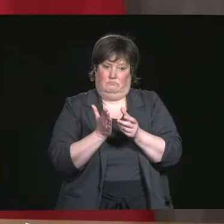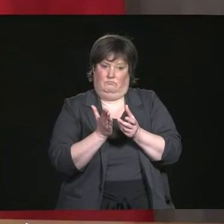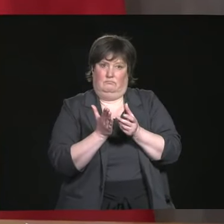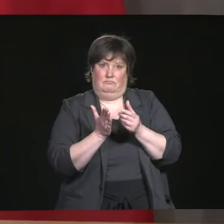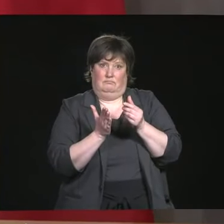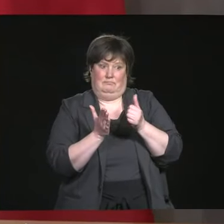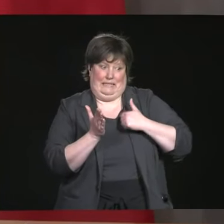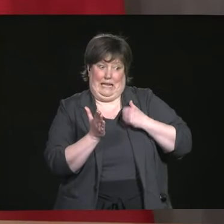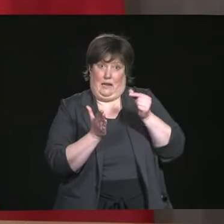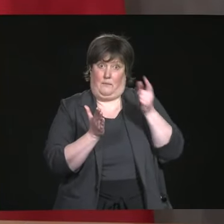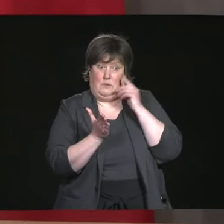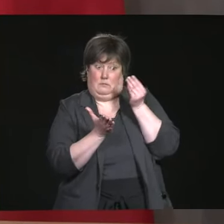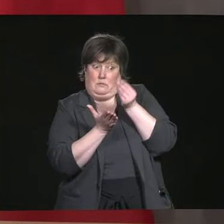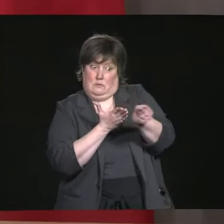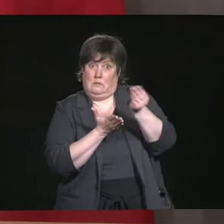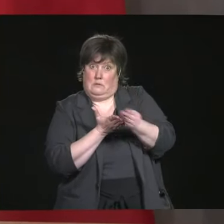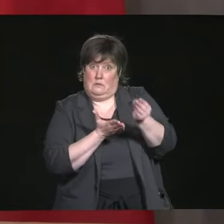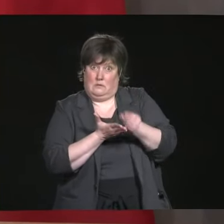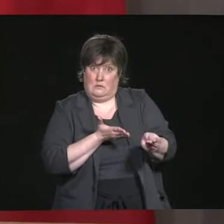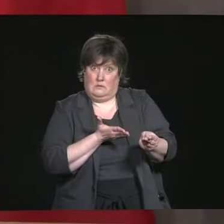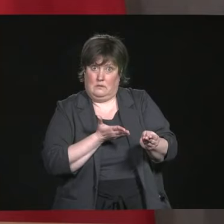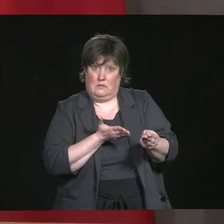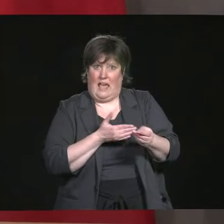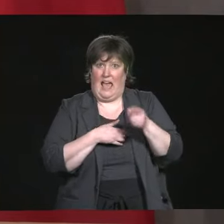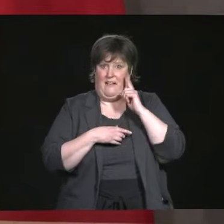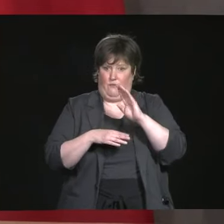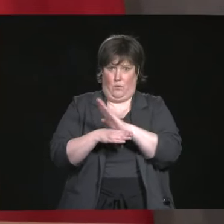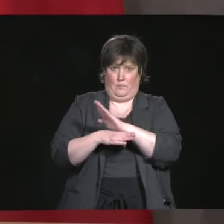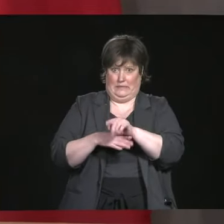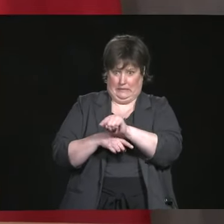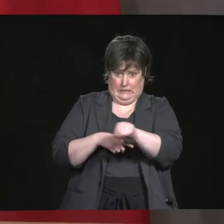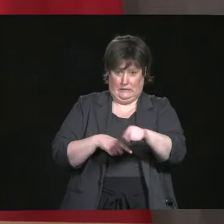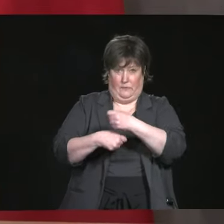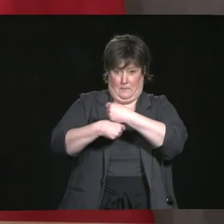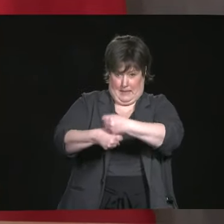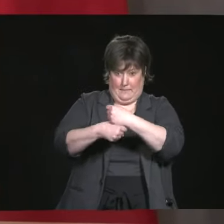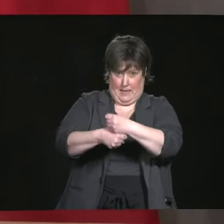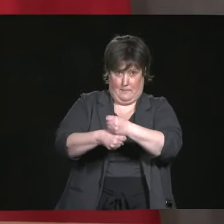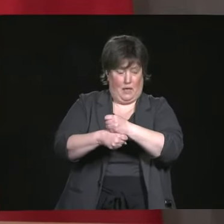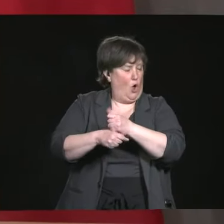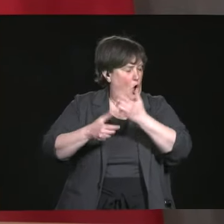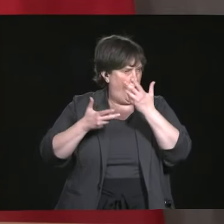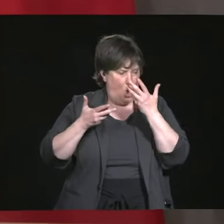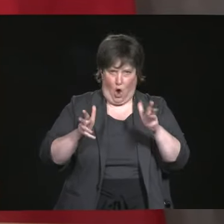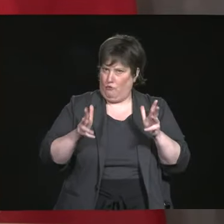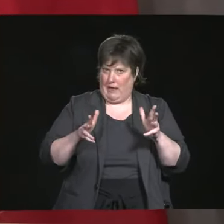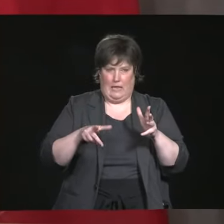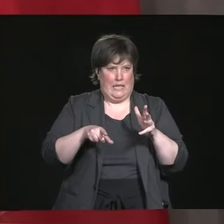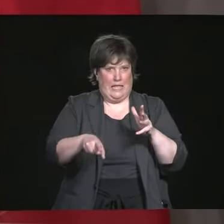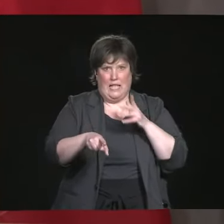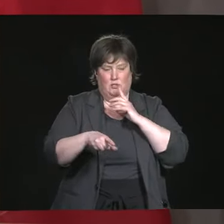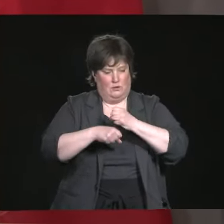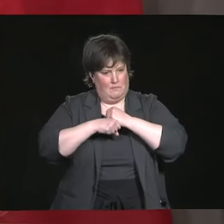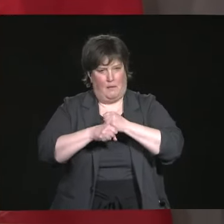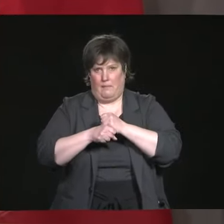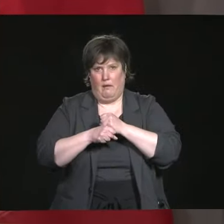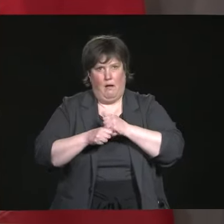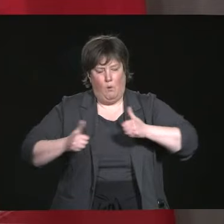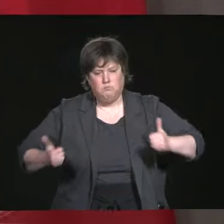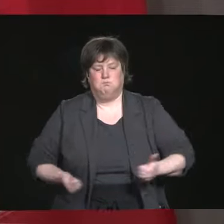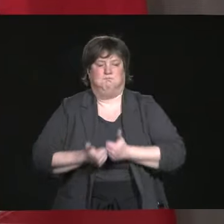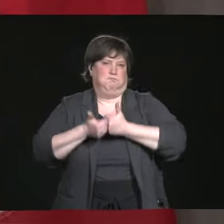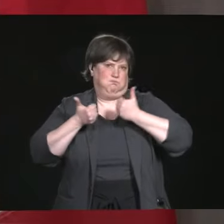entièrement mobilisées pour nous surprotéger. On surproduit pour faire en sorte qu'on ait le maximum d'équipements de